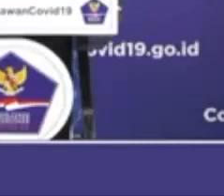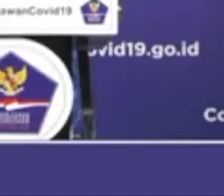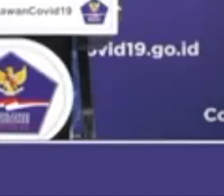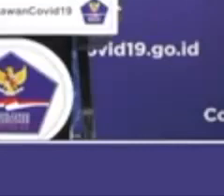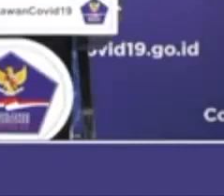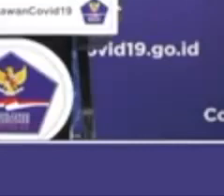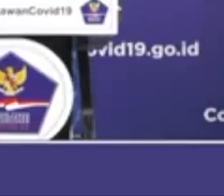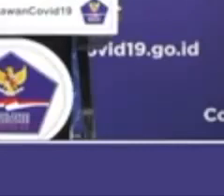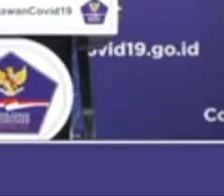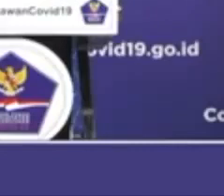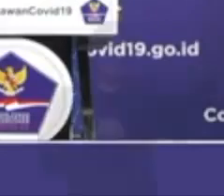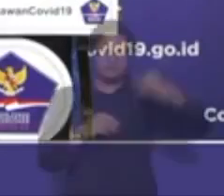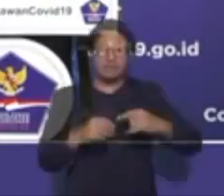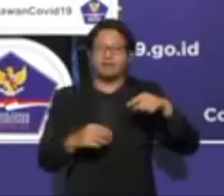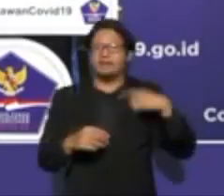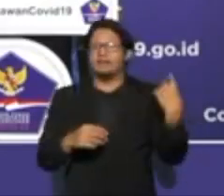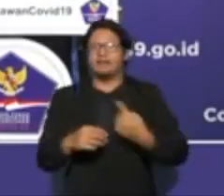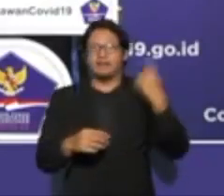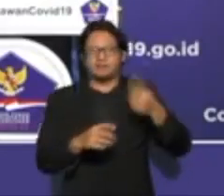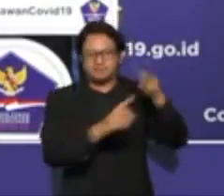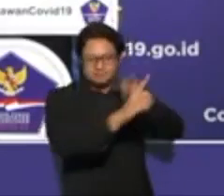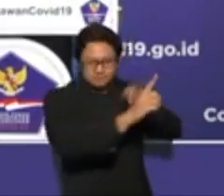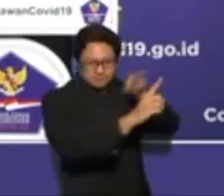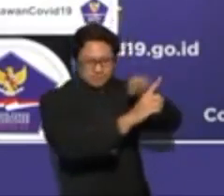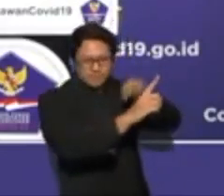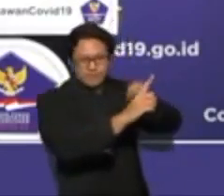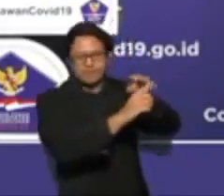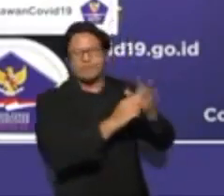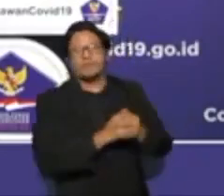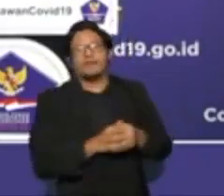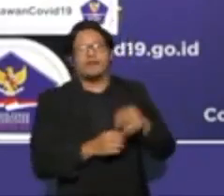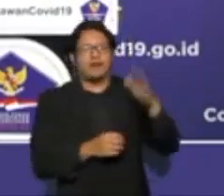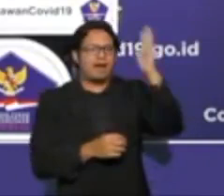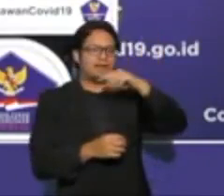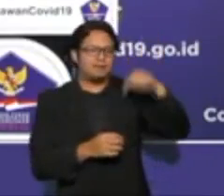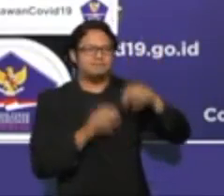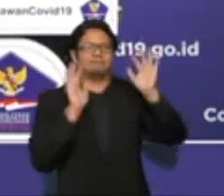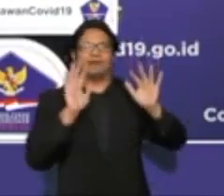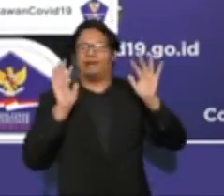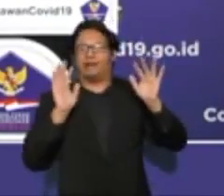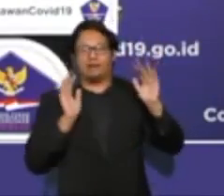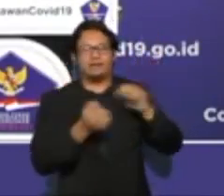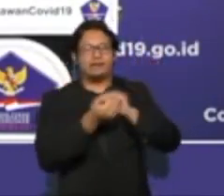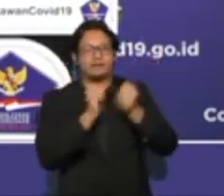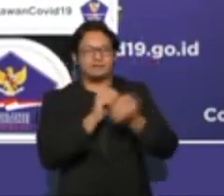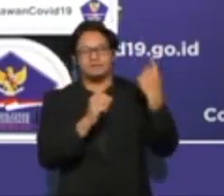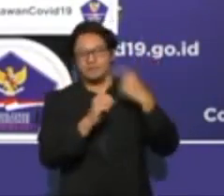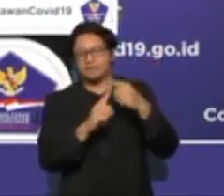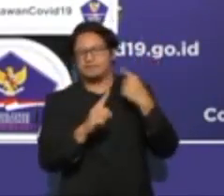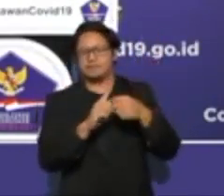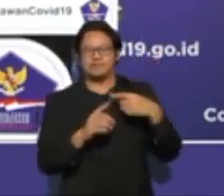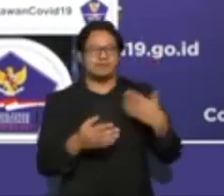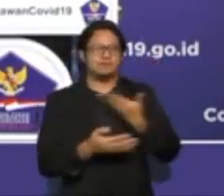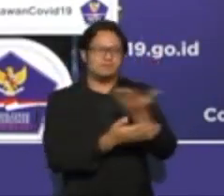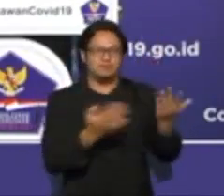dan kita harus melakukan skrining terhadap mereka dan hari ini cukup banyak juga yang kita dapatkan dan seluruhnya kita